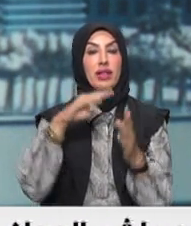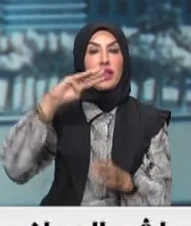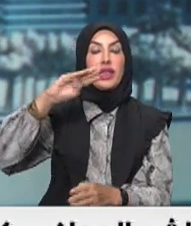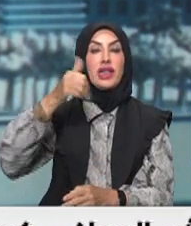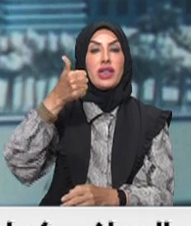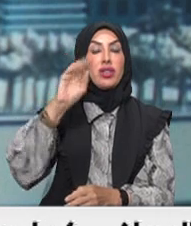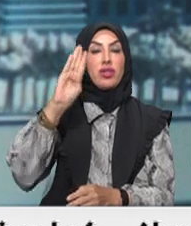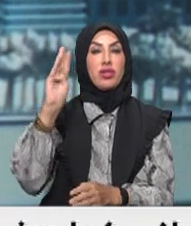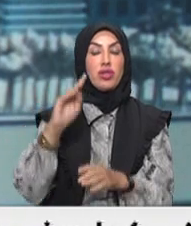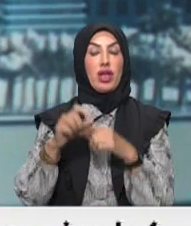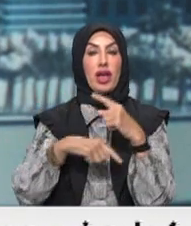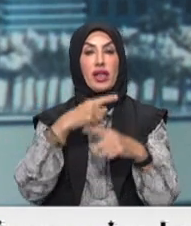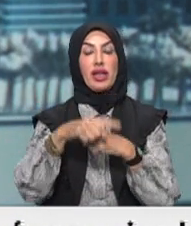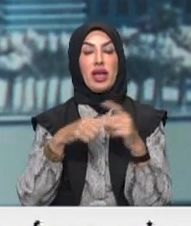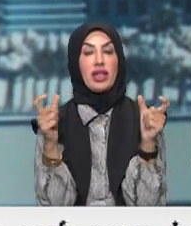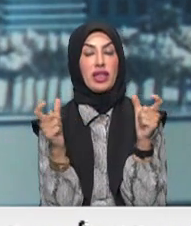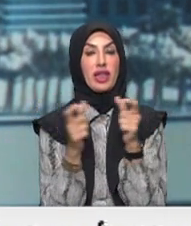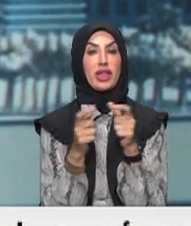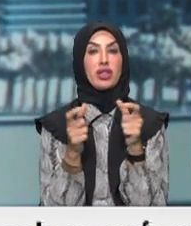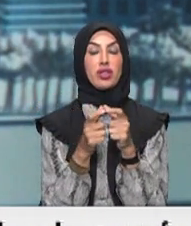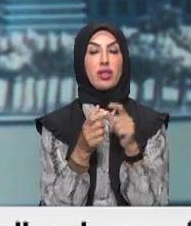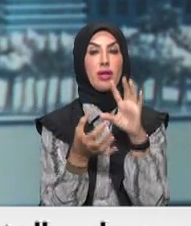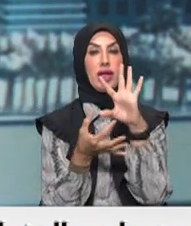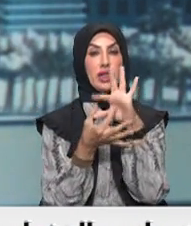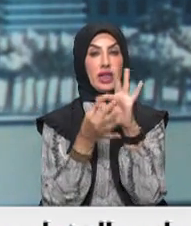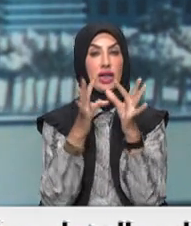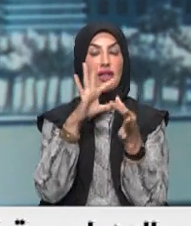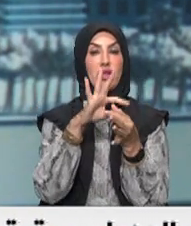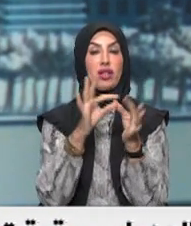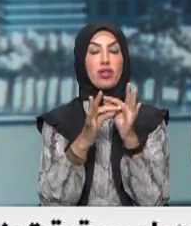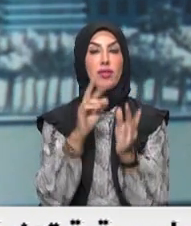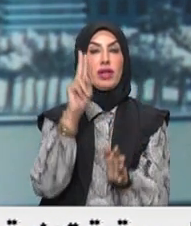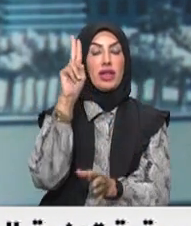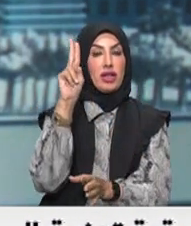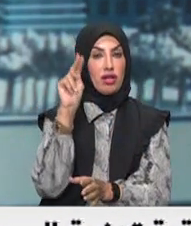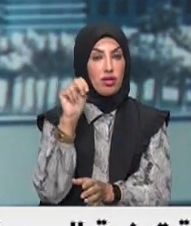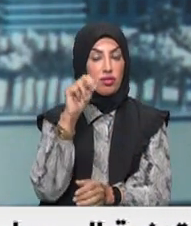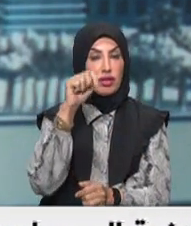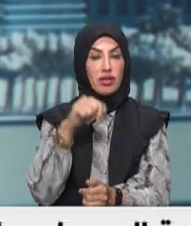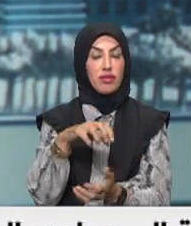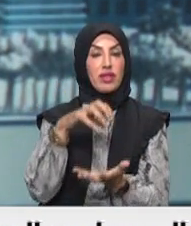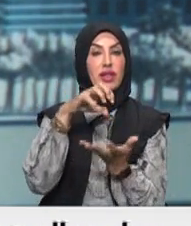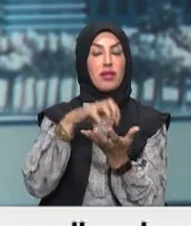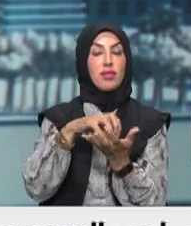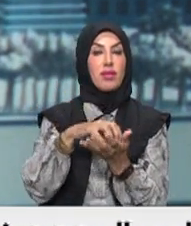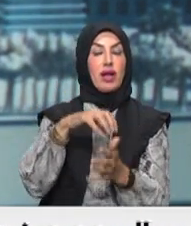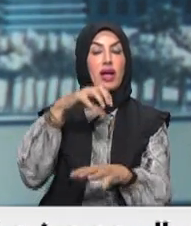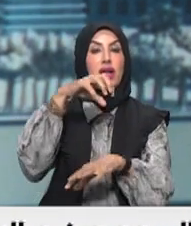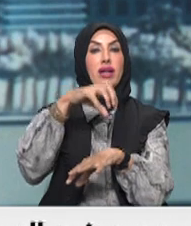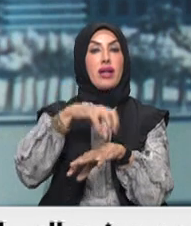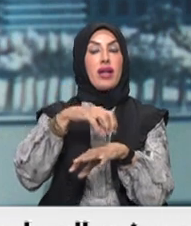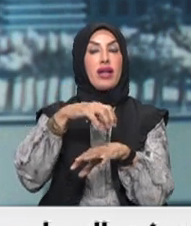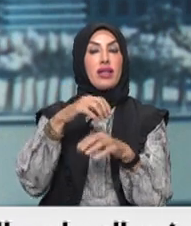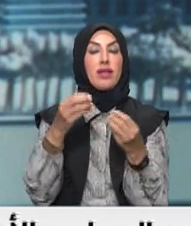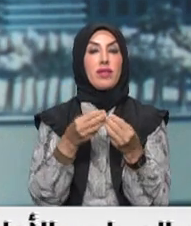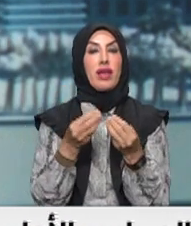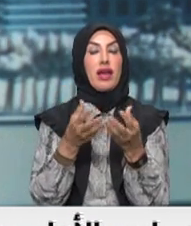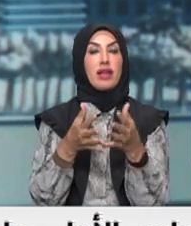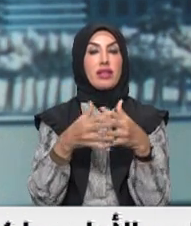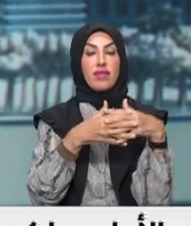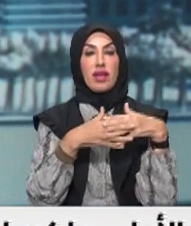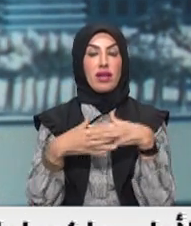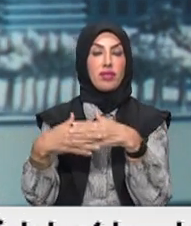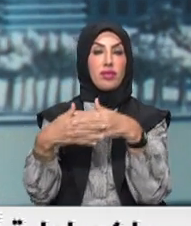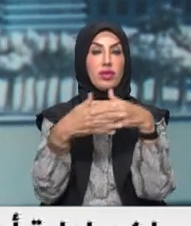الدوره ال9 وال للجمعيه العامه للامم المتحده في مقر الوفد الدائم لدوله الكويت لدى